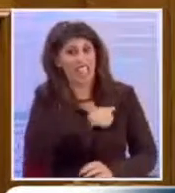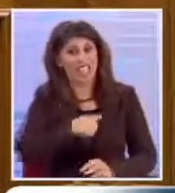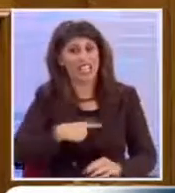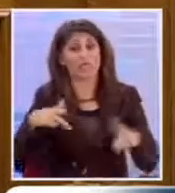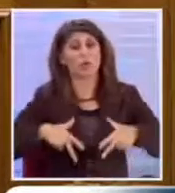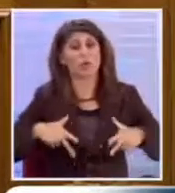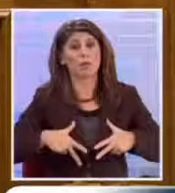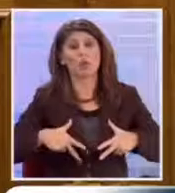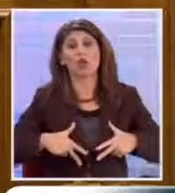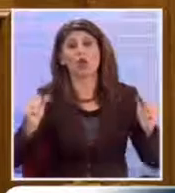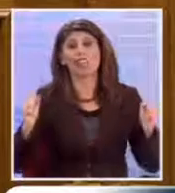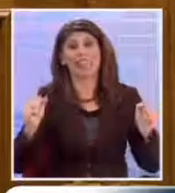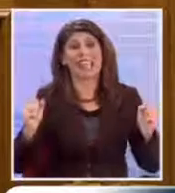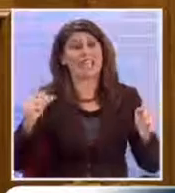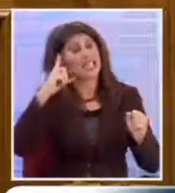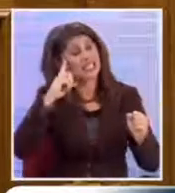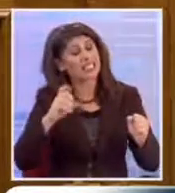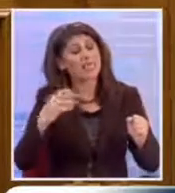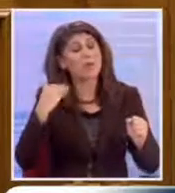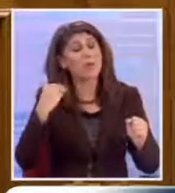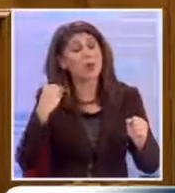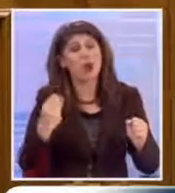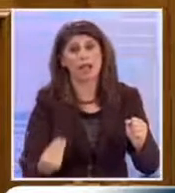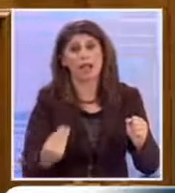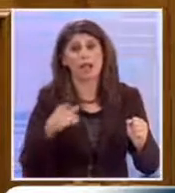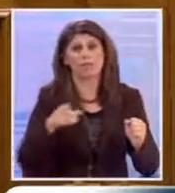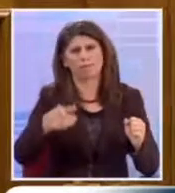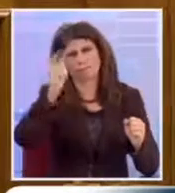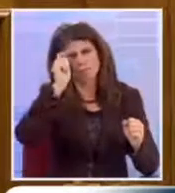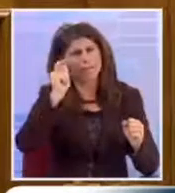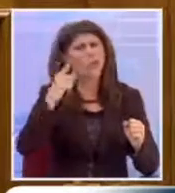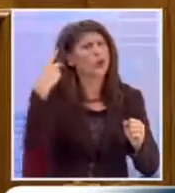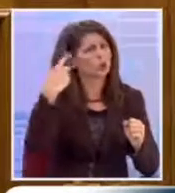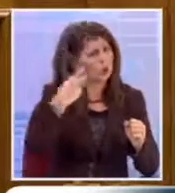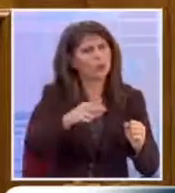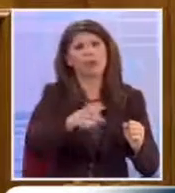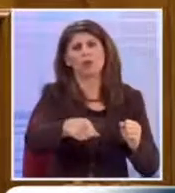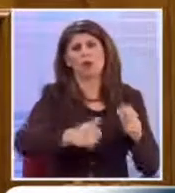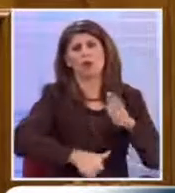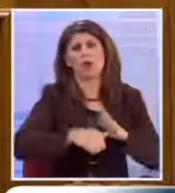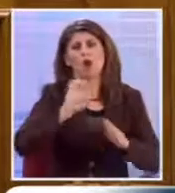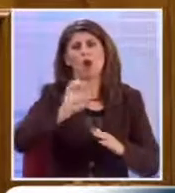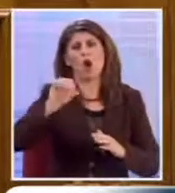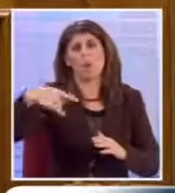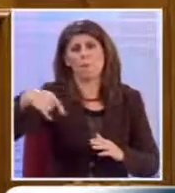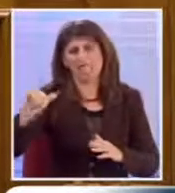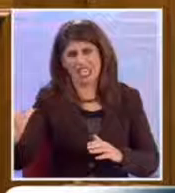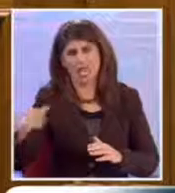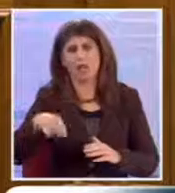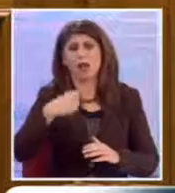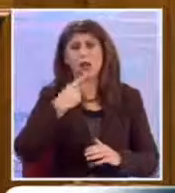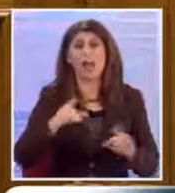Υπουργείου Υγείας γνωρίζει πάρα πολύ καλά μια παραδοχή και του ίδιου του Προέδρου του ΕΟΠΗ, ότι οι